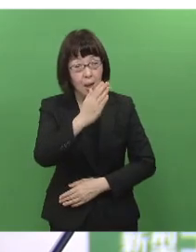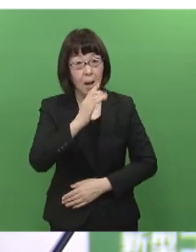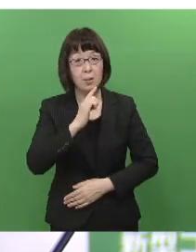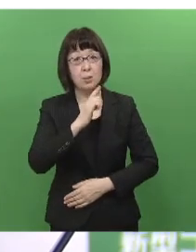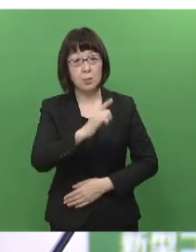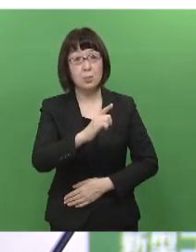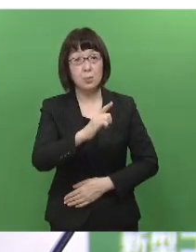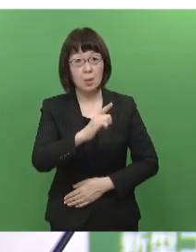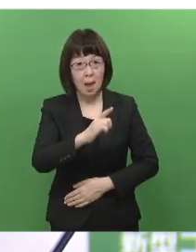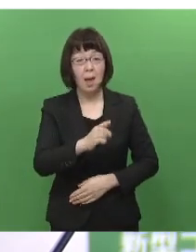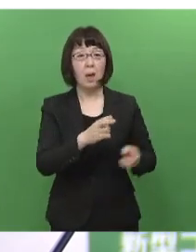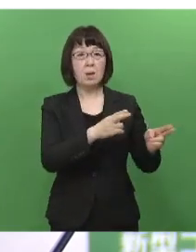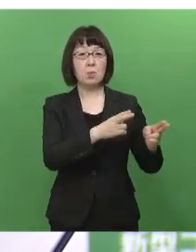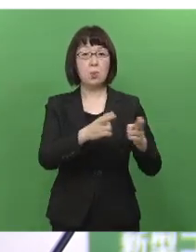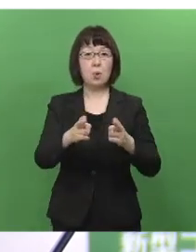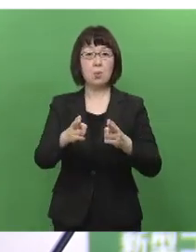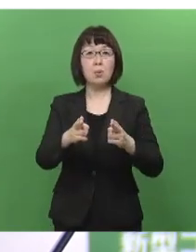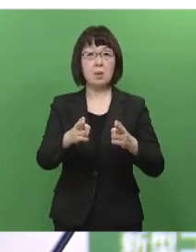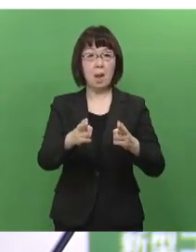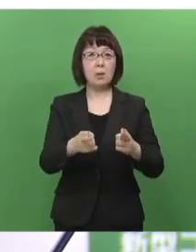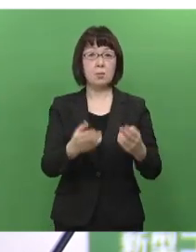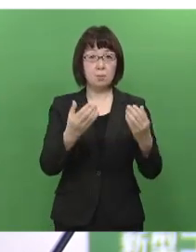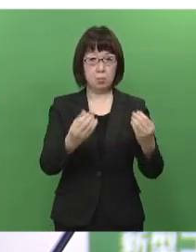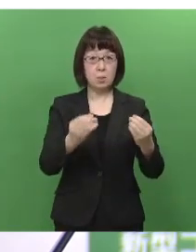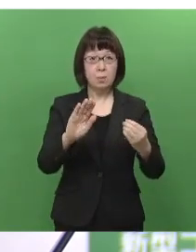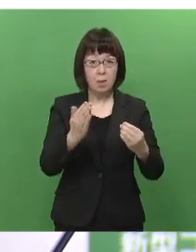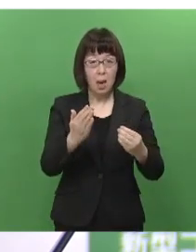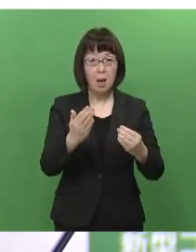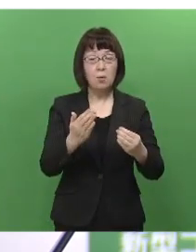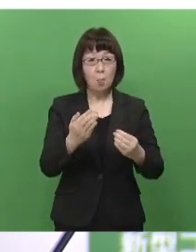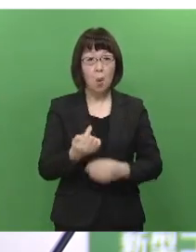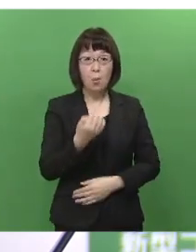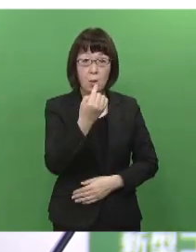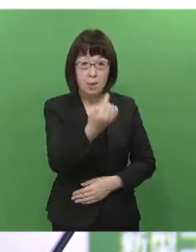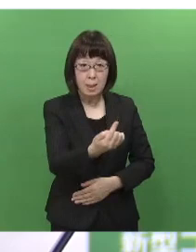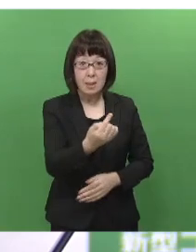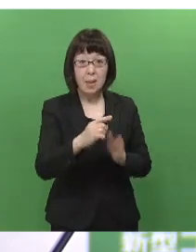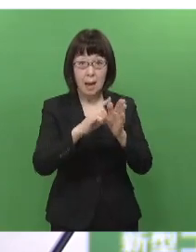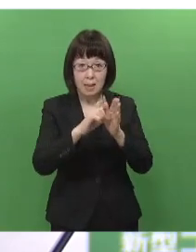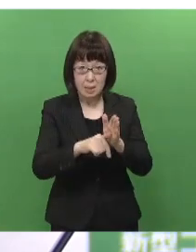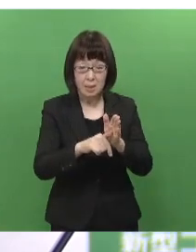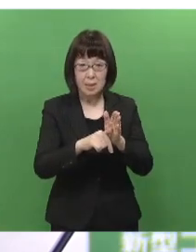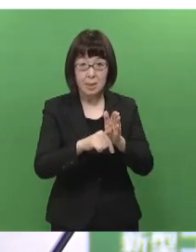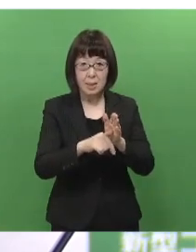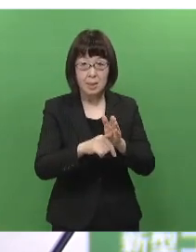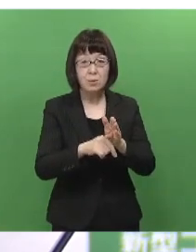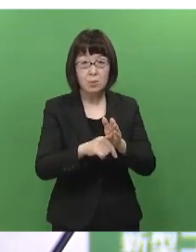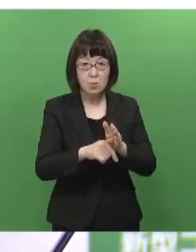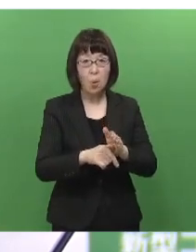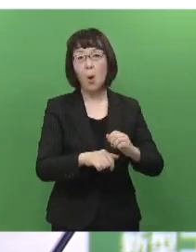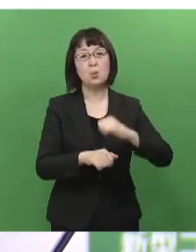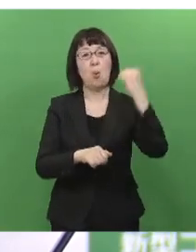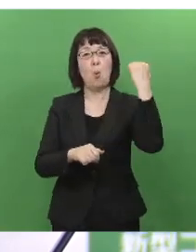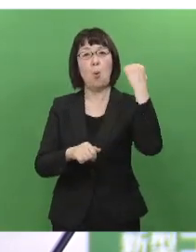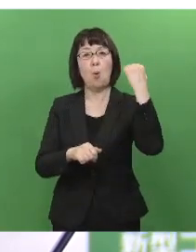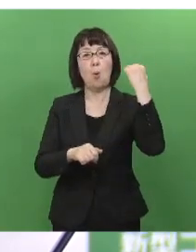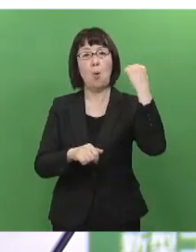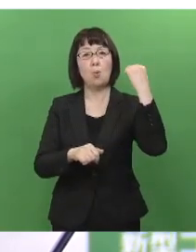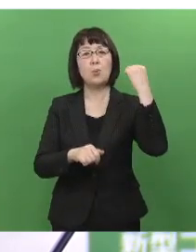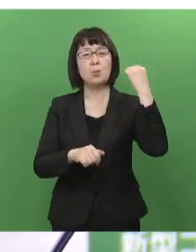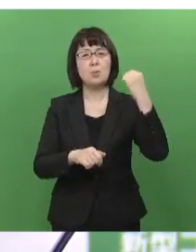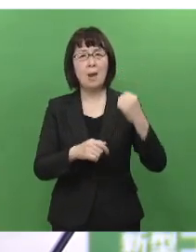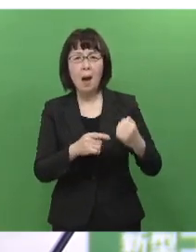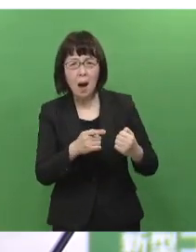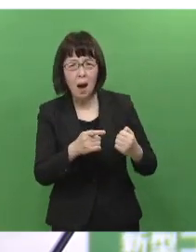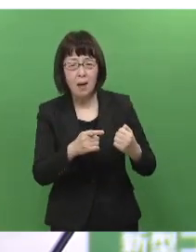もう整ったにもかかわらず、その日になって、迎えに行くとノーだという空振りにな